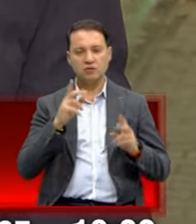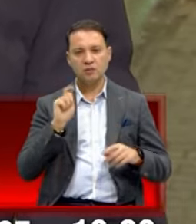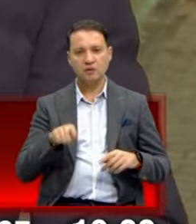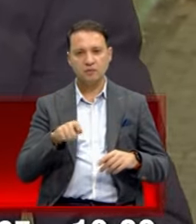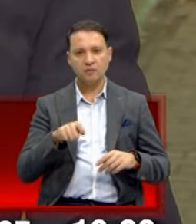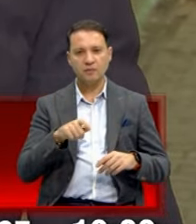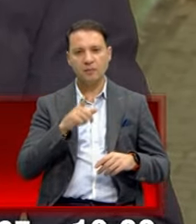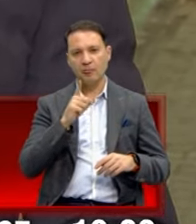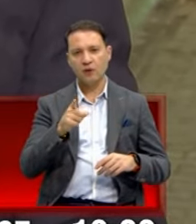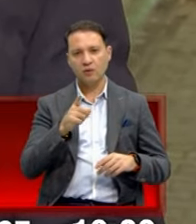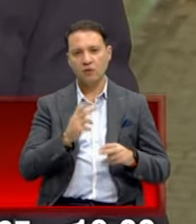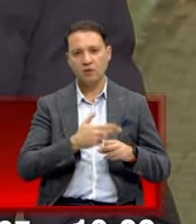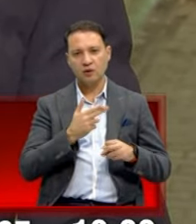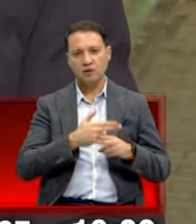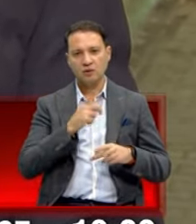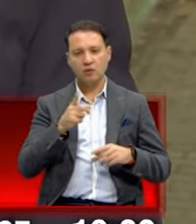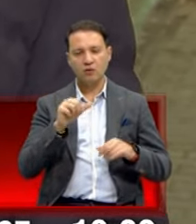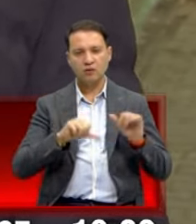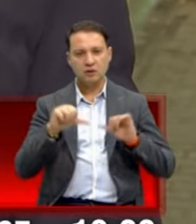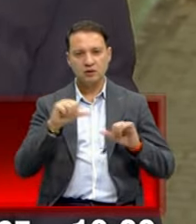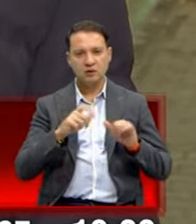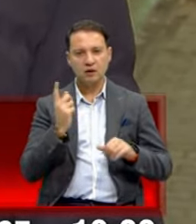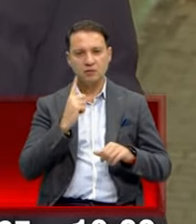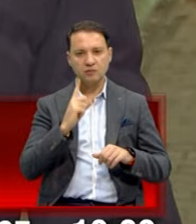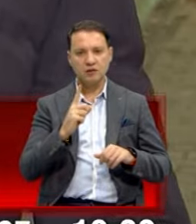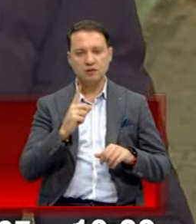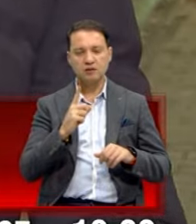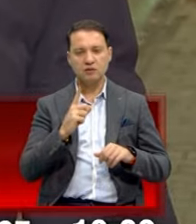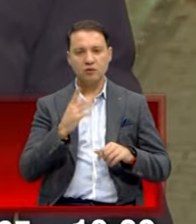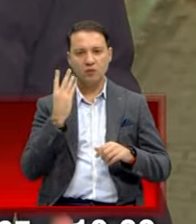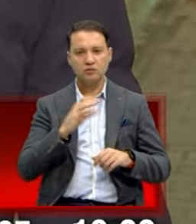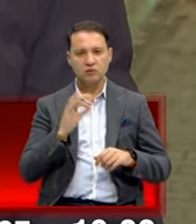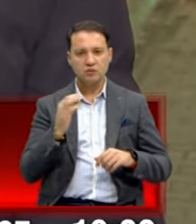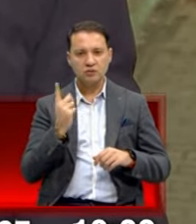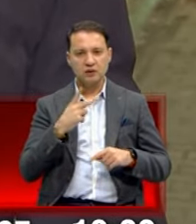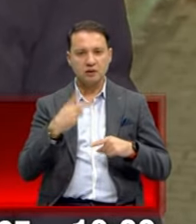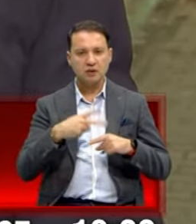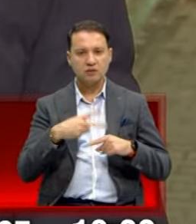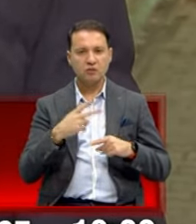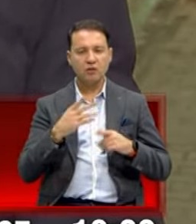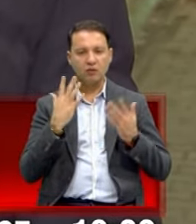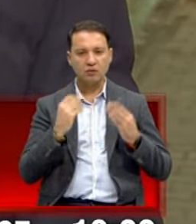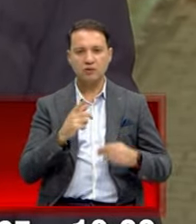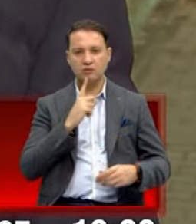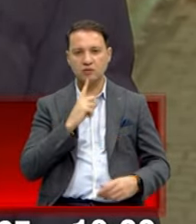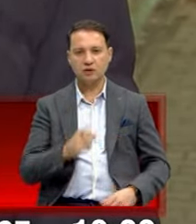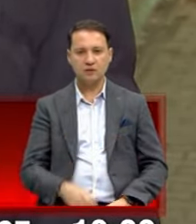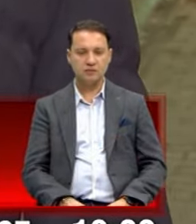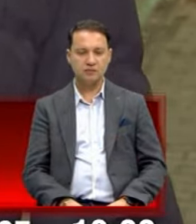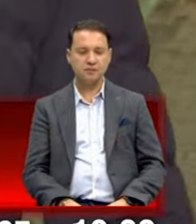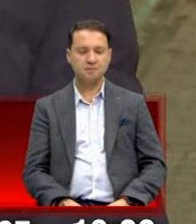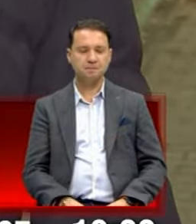yapıldı. O örneklerde, o numunelerde herhangi bir olumsuz duruma şu an için rastlanmadığı